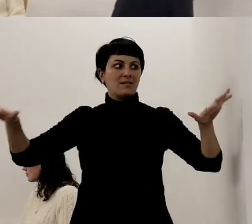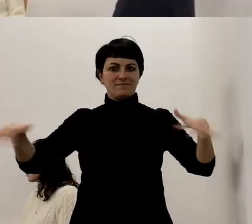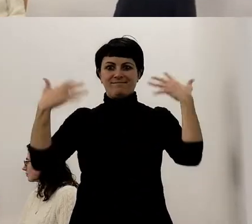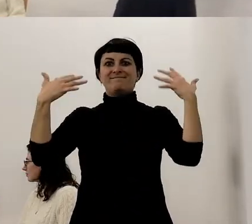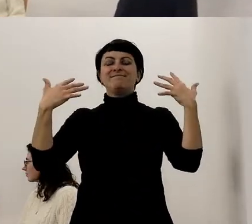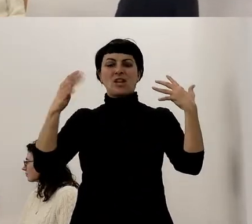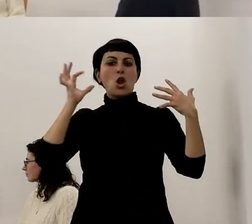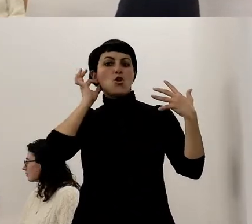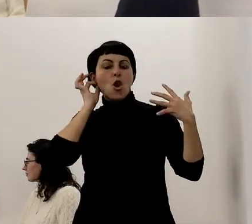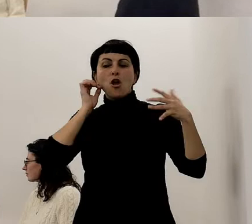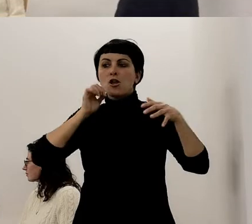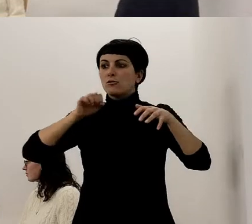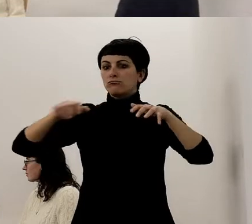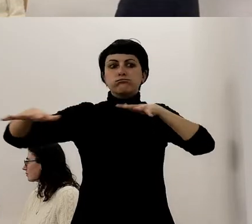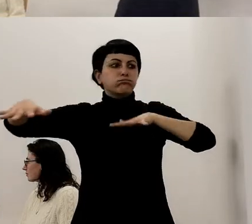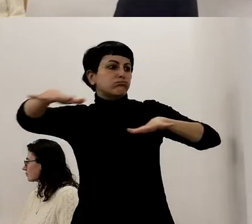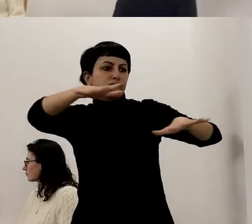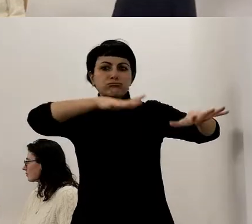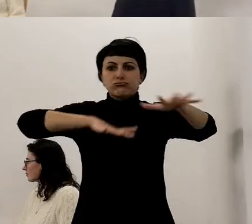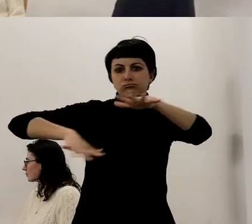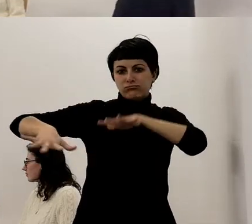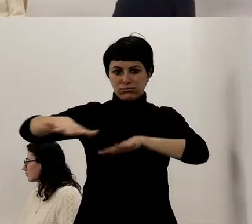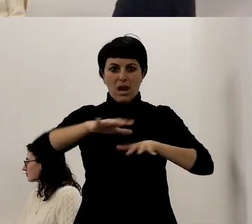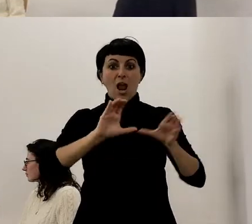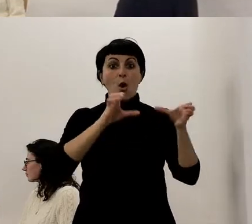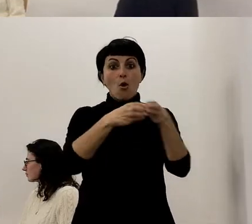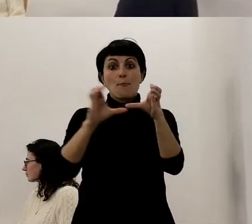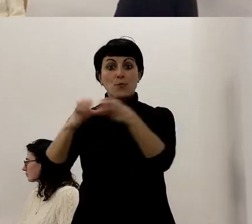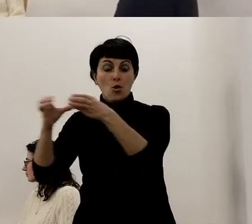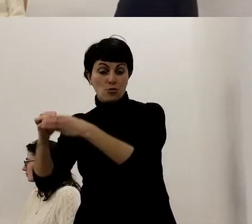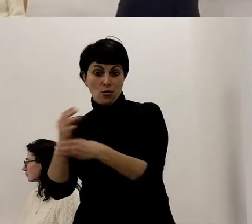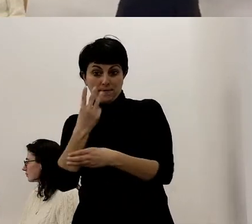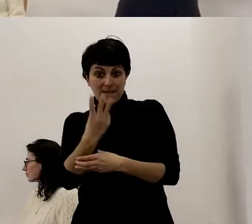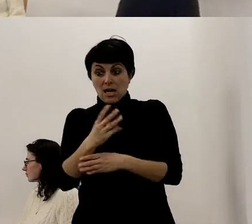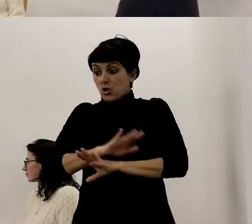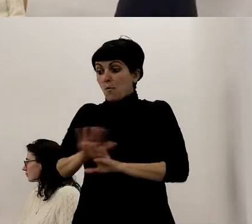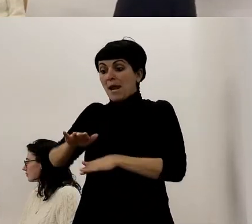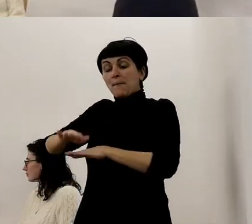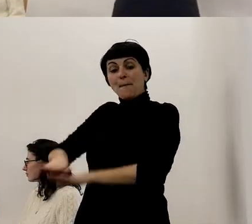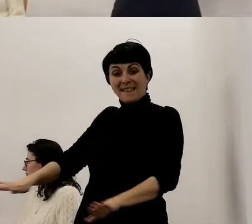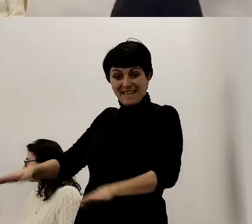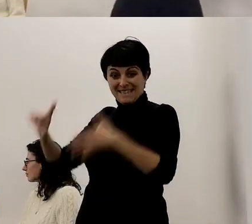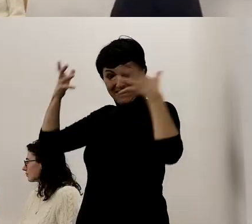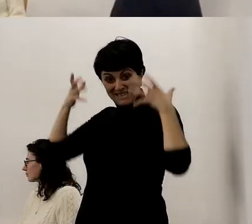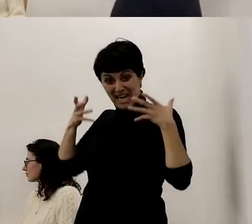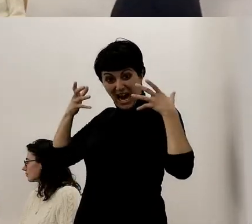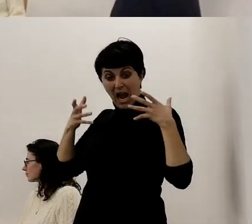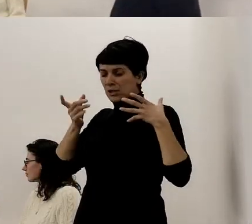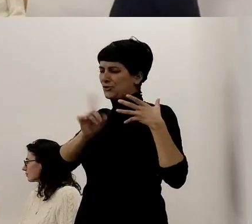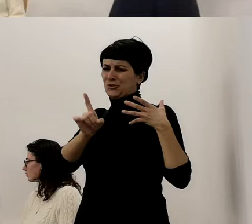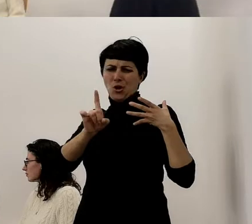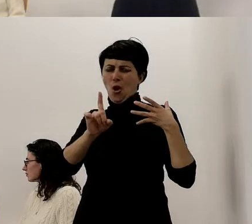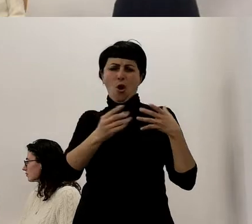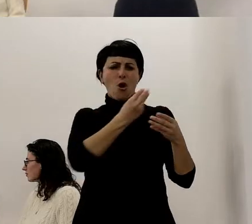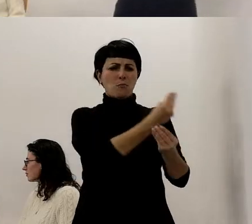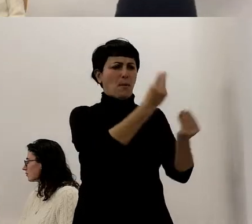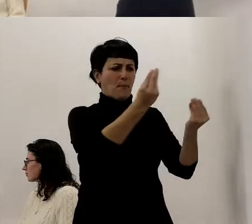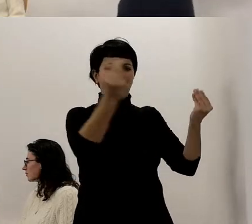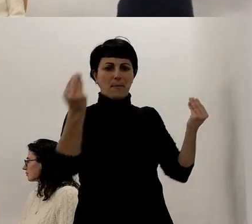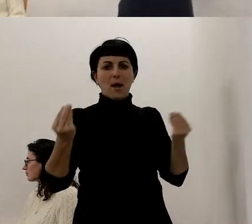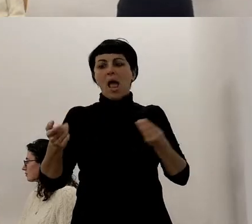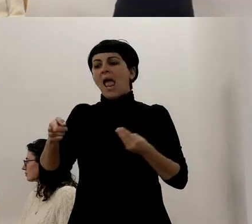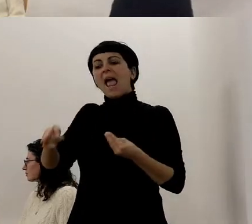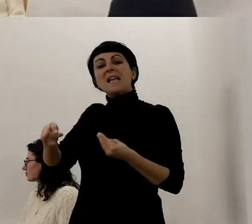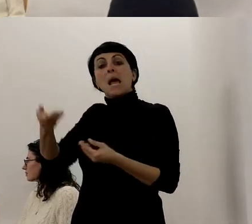noies repartides per les tres parelles de gegants. No només per la dels gegants petits, és a dir, no només per la dels gegants